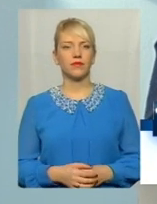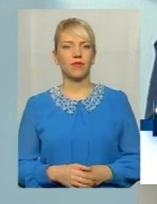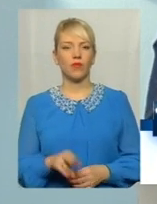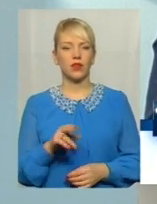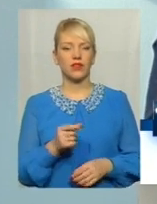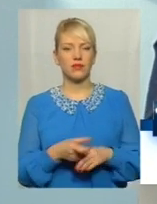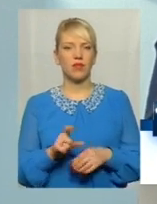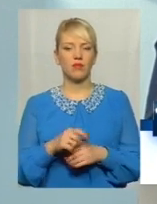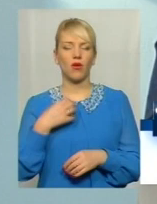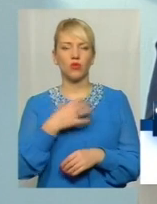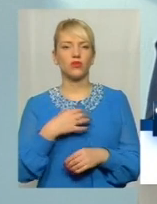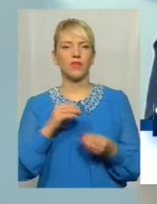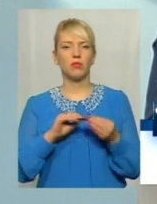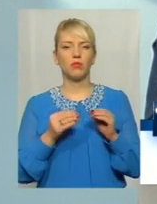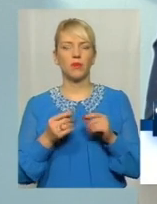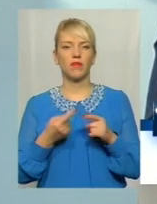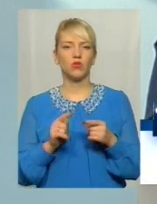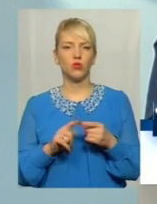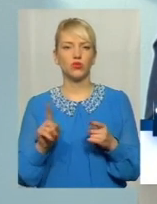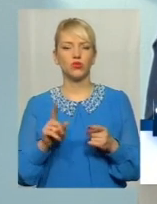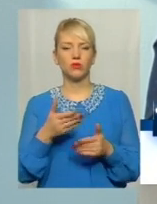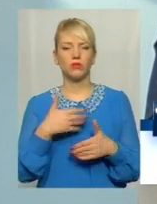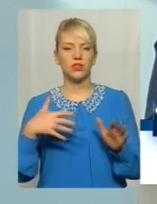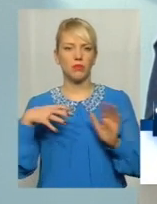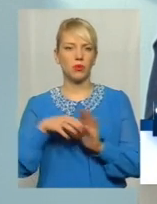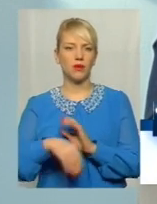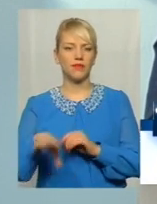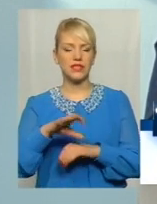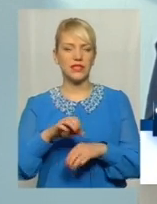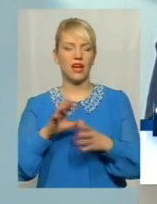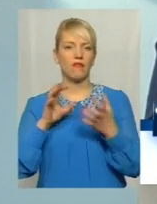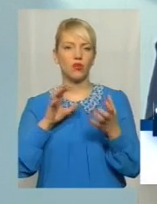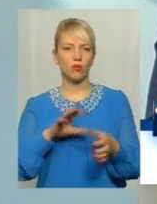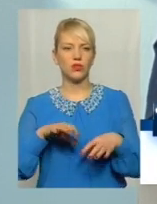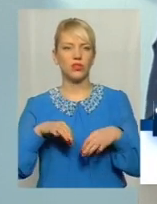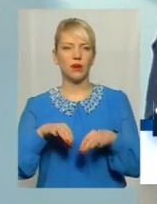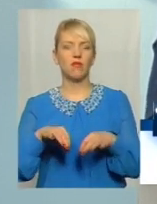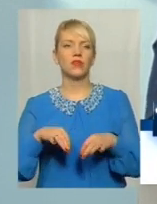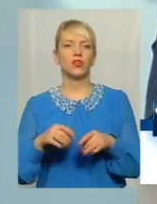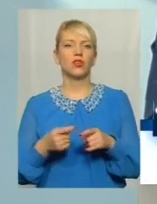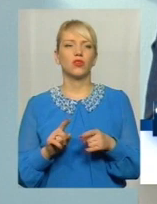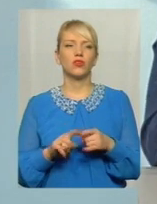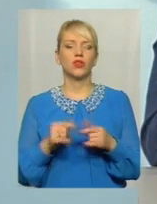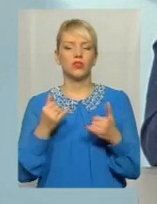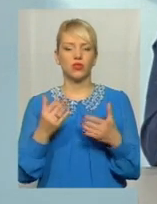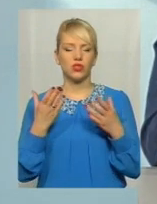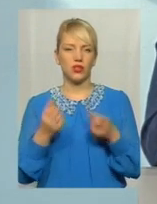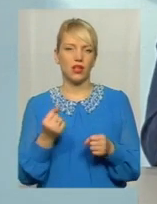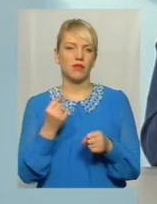Саме основна проблема в тому, що ми запровадили всі автобусні маршрути, на сьогоднішній день у нас вже працюють в звичайному режимі